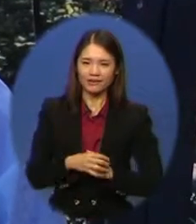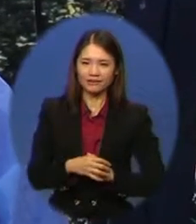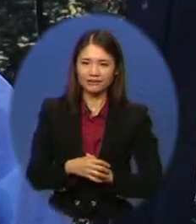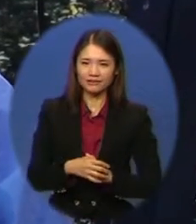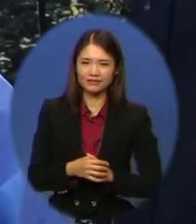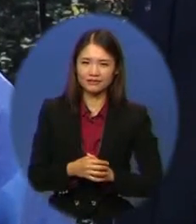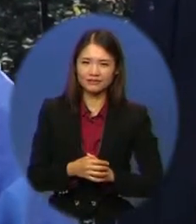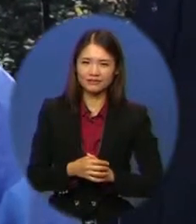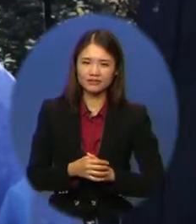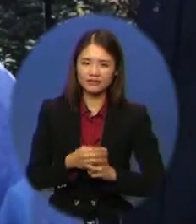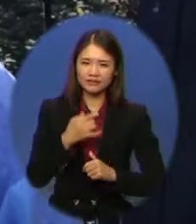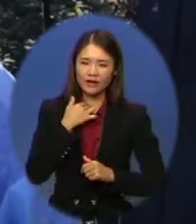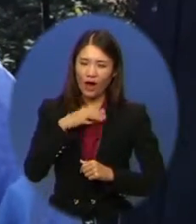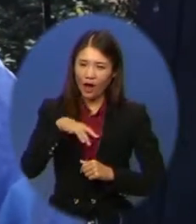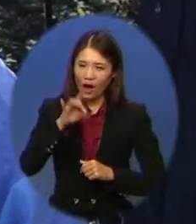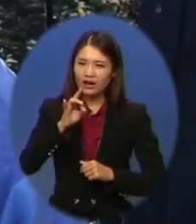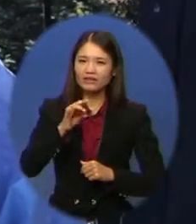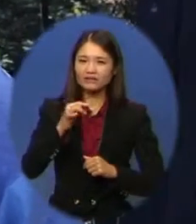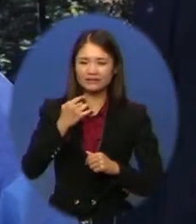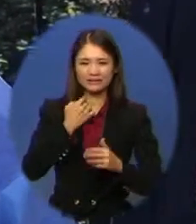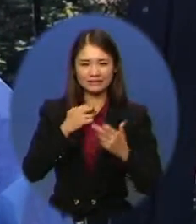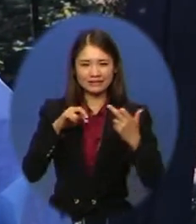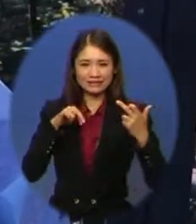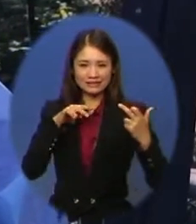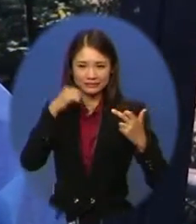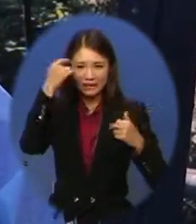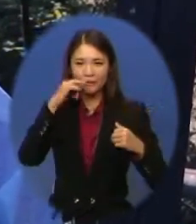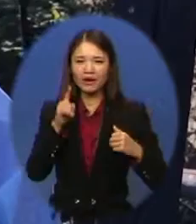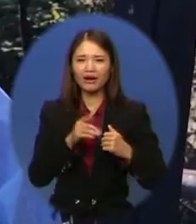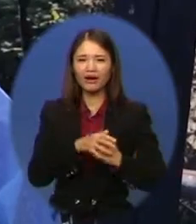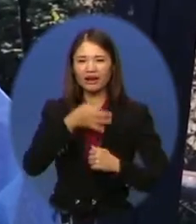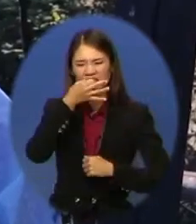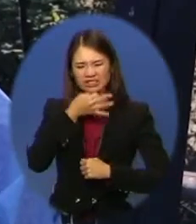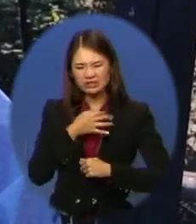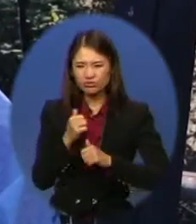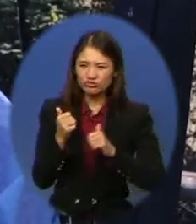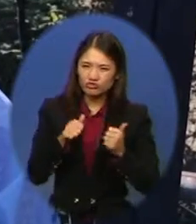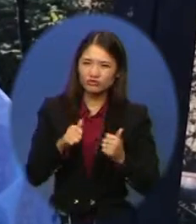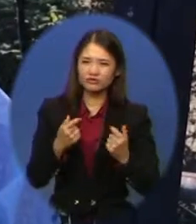처음이에요. 처음으로 등산하신 소감은 좀 어떠세요? 아이고, 힘들어 죽었어요, 소감이고.